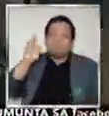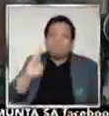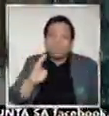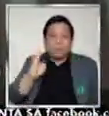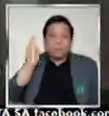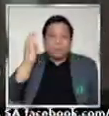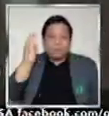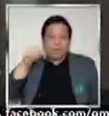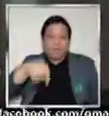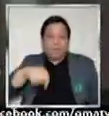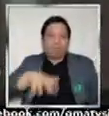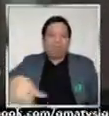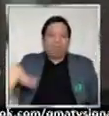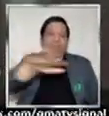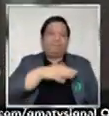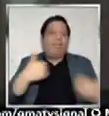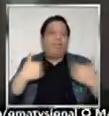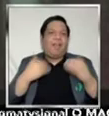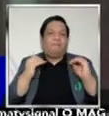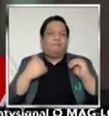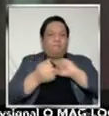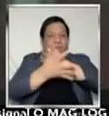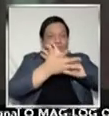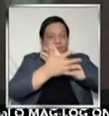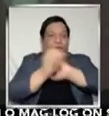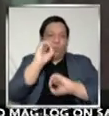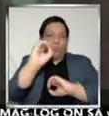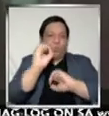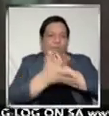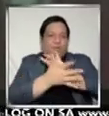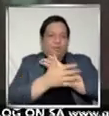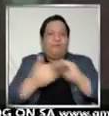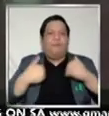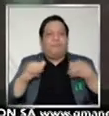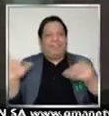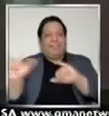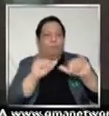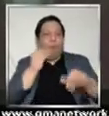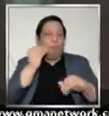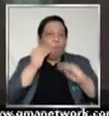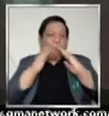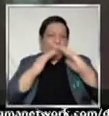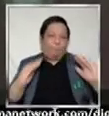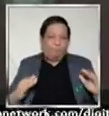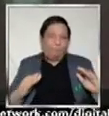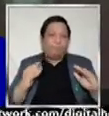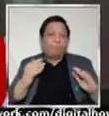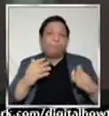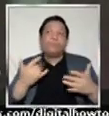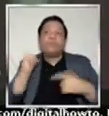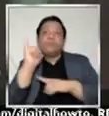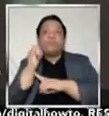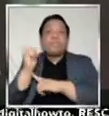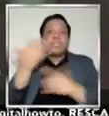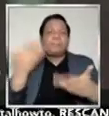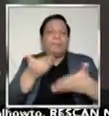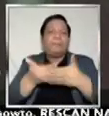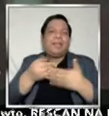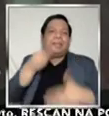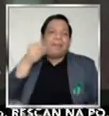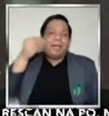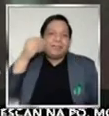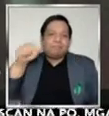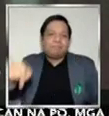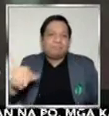COVID-free po ang lugar namin. Nasa iisang bubong po kami at ang lugar na aming binidyohan ay malapit lang po sa aming bahay. Huwag po